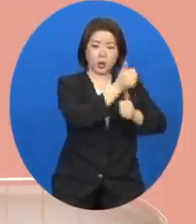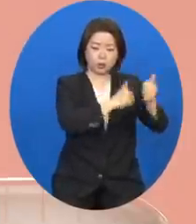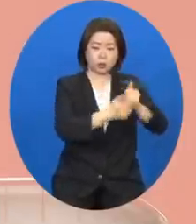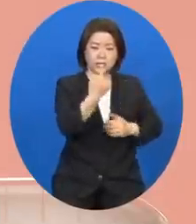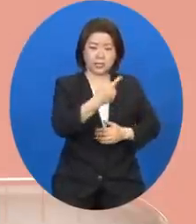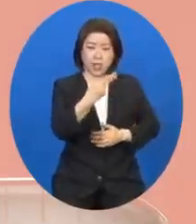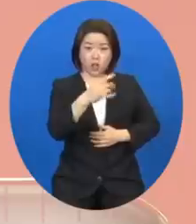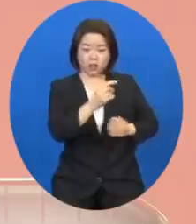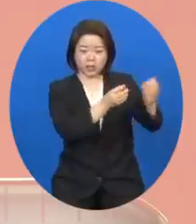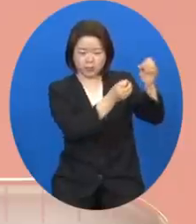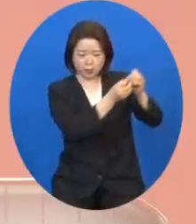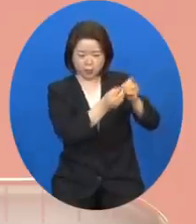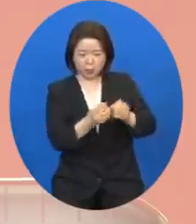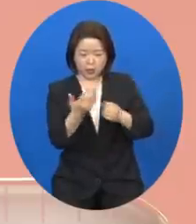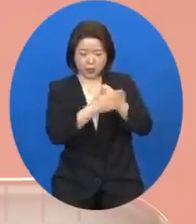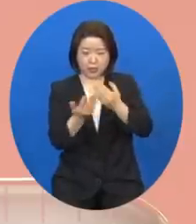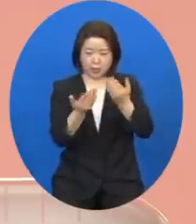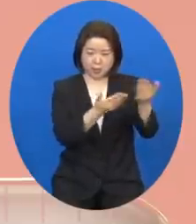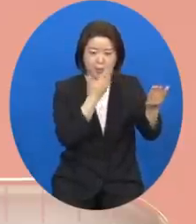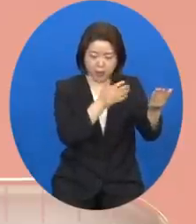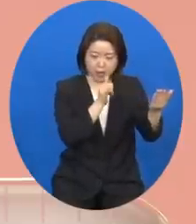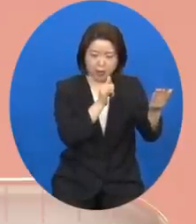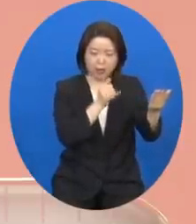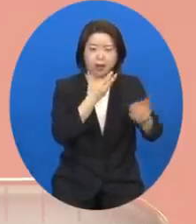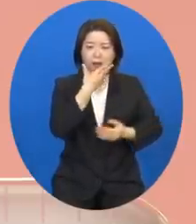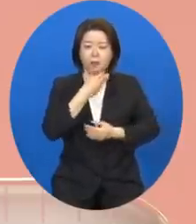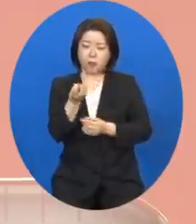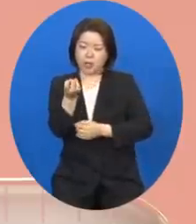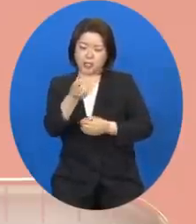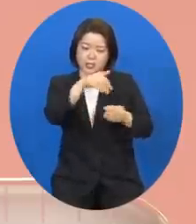받는다. 복의 씨를 심는 거예요.